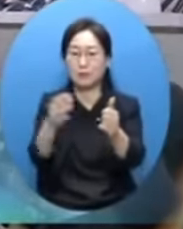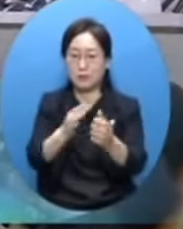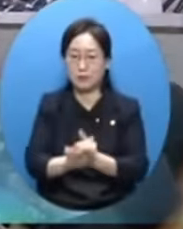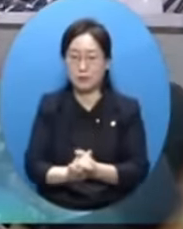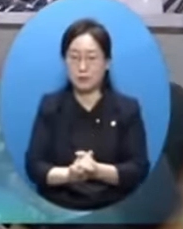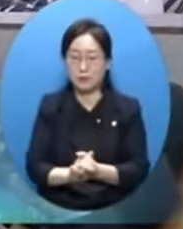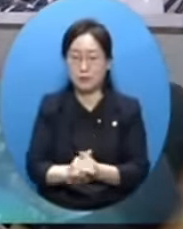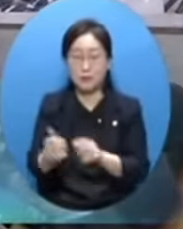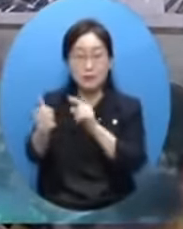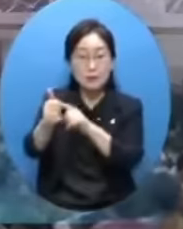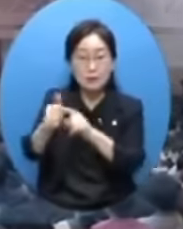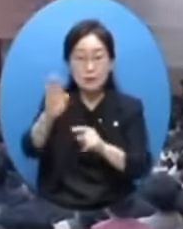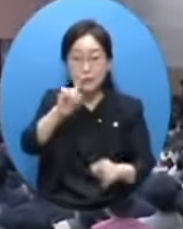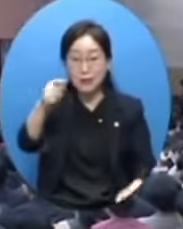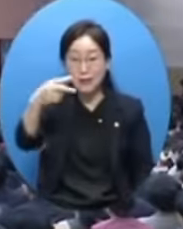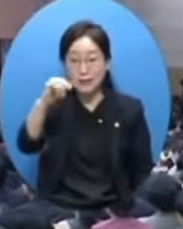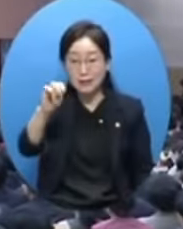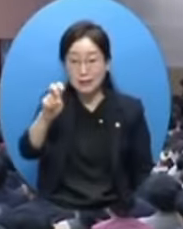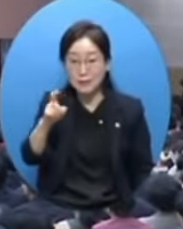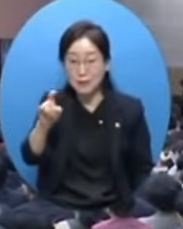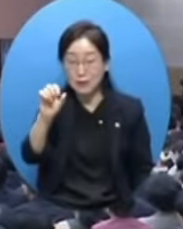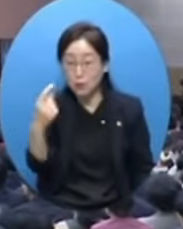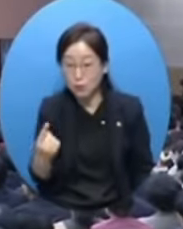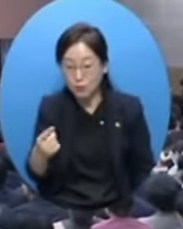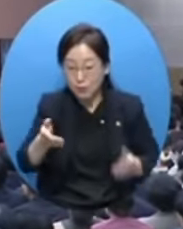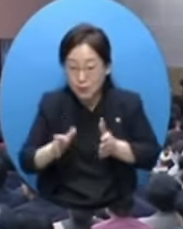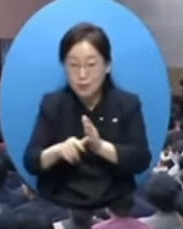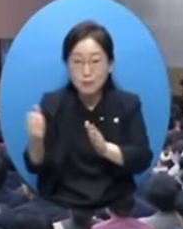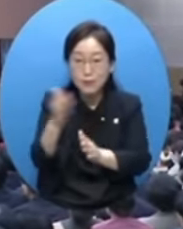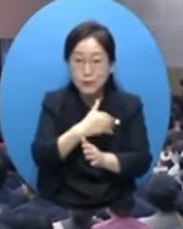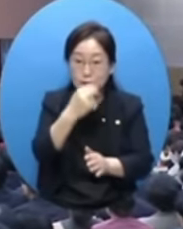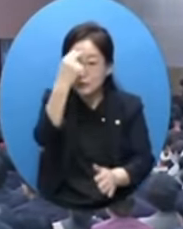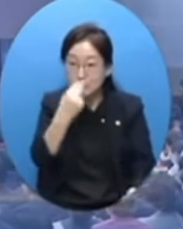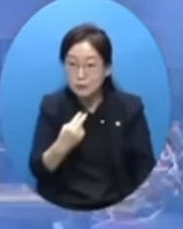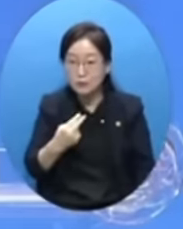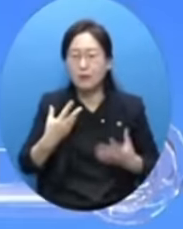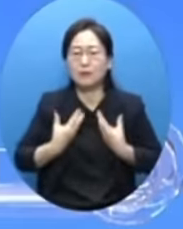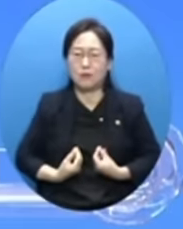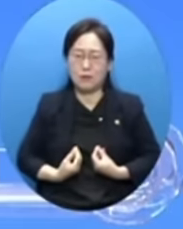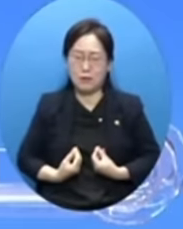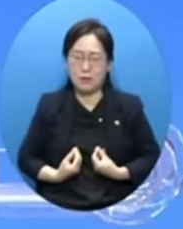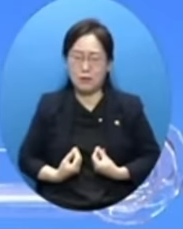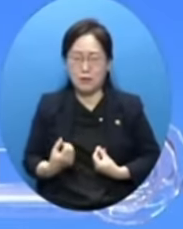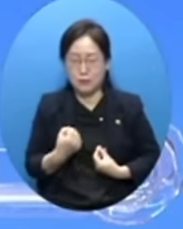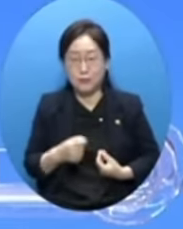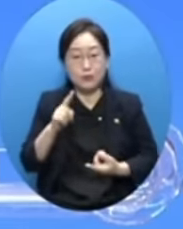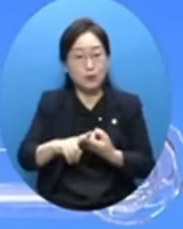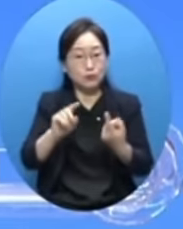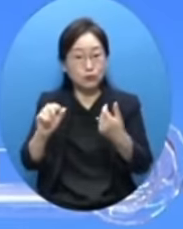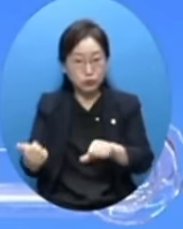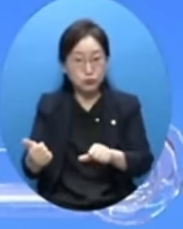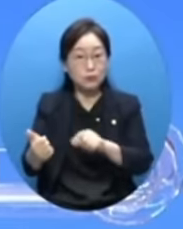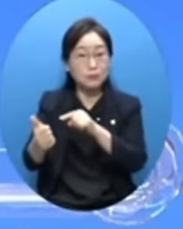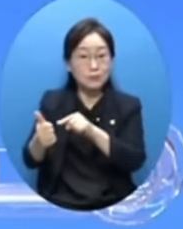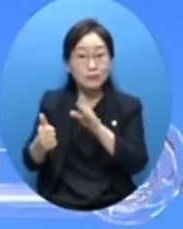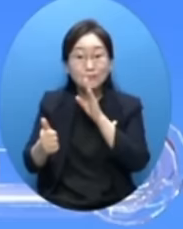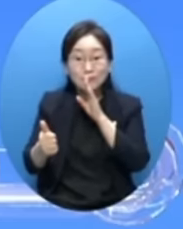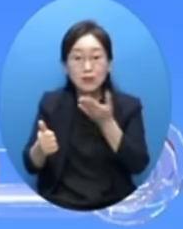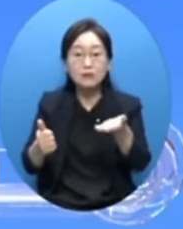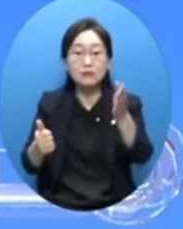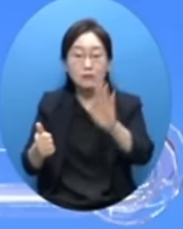태어날 때부터 앞을 못 봐서 구걸하며 사는 인생이었습니다. 절망 가운데 살다가 절망 가운데 죽어갈 인생이었습니다. 그런데